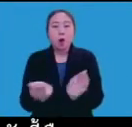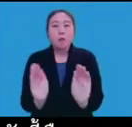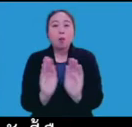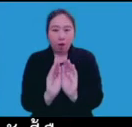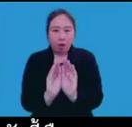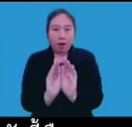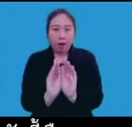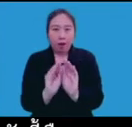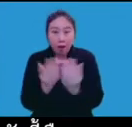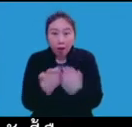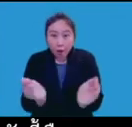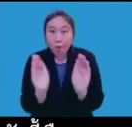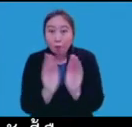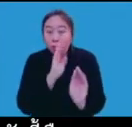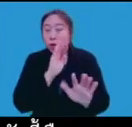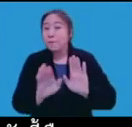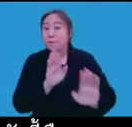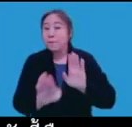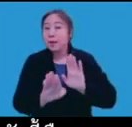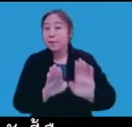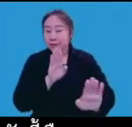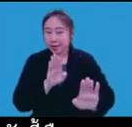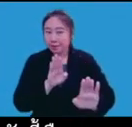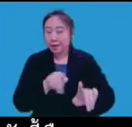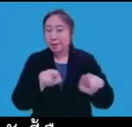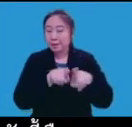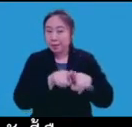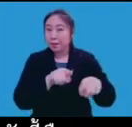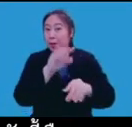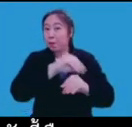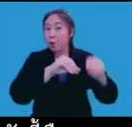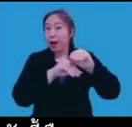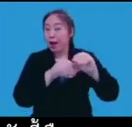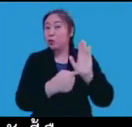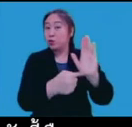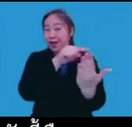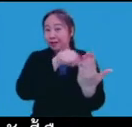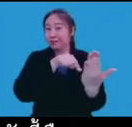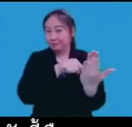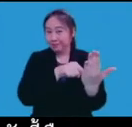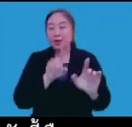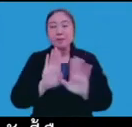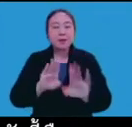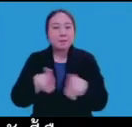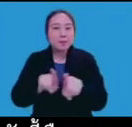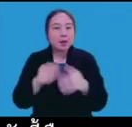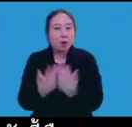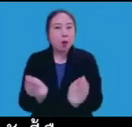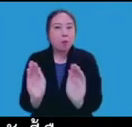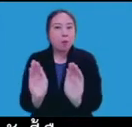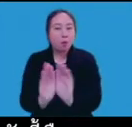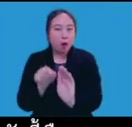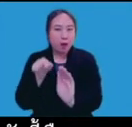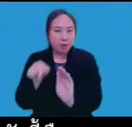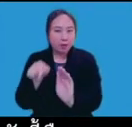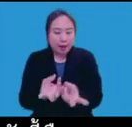นะคะซึ่งระดับครัวเรือนถ้าเทียบกับพวกหนองนาโมเดลเนี่ยนะคะก็คือระดับที่เป็นครัวเรือนที่เป็นเจ้